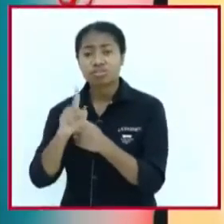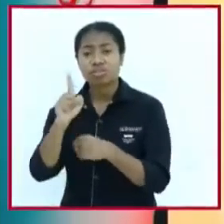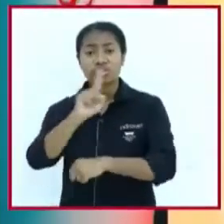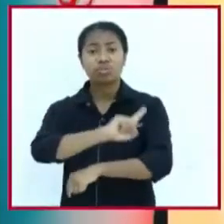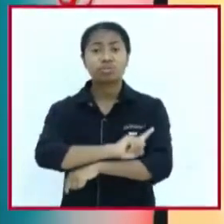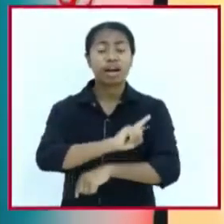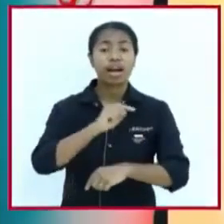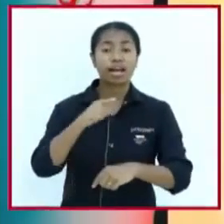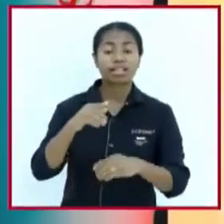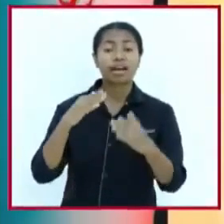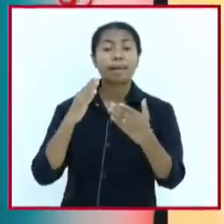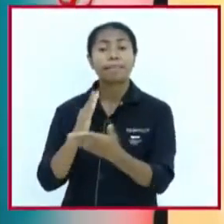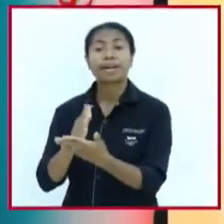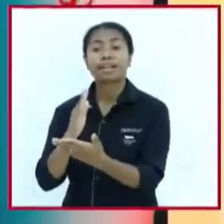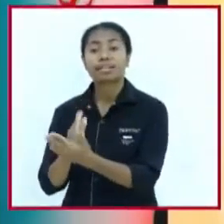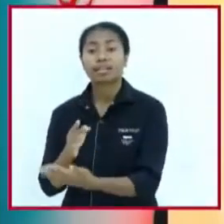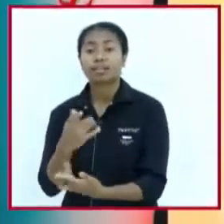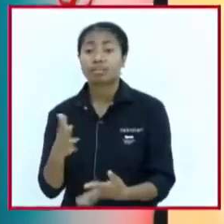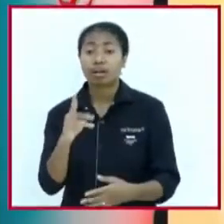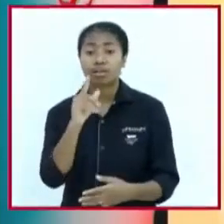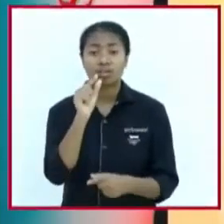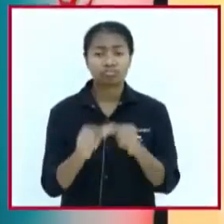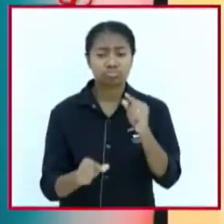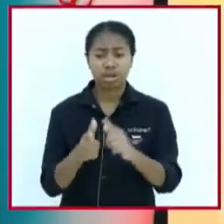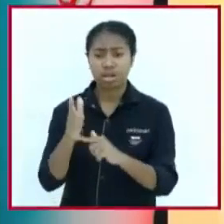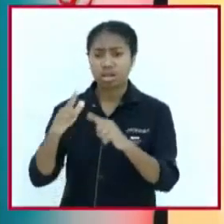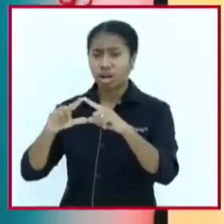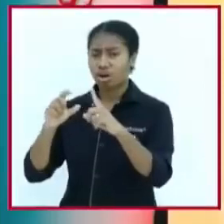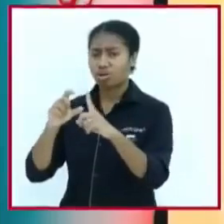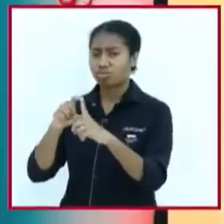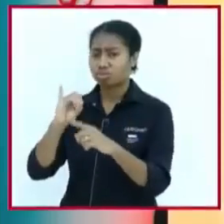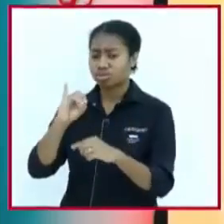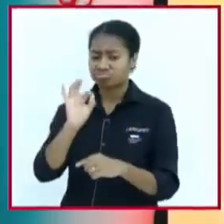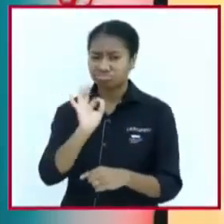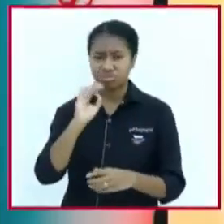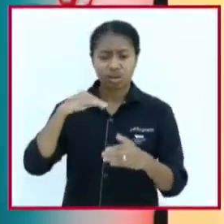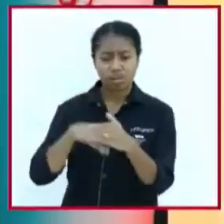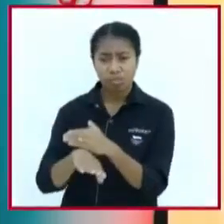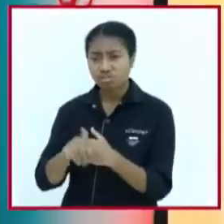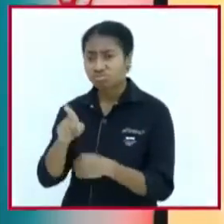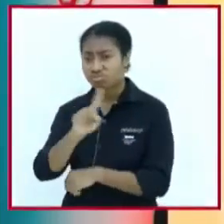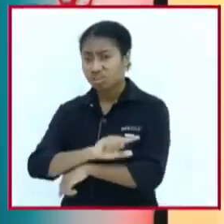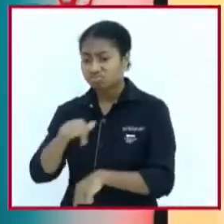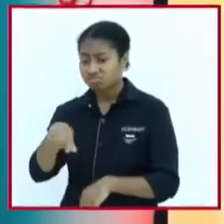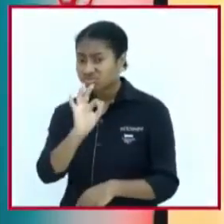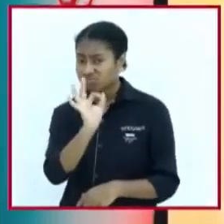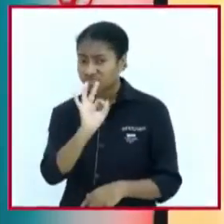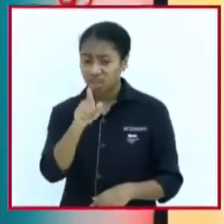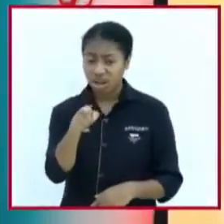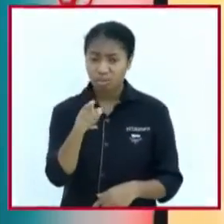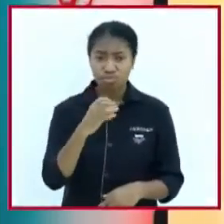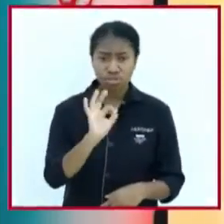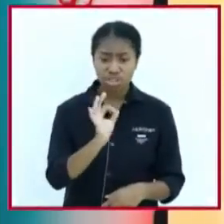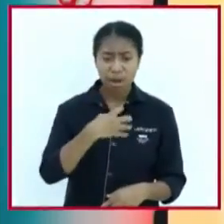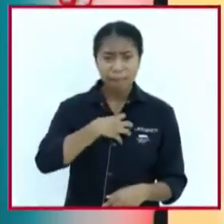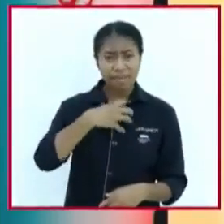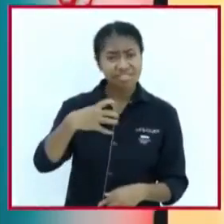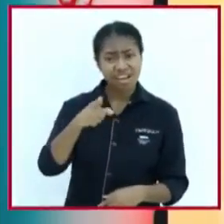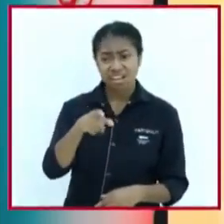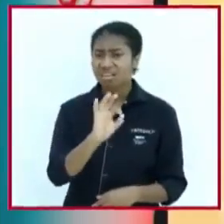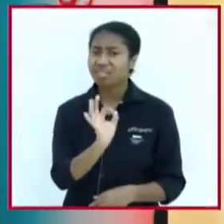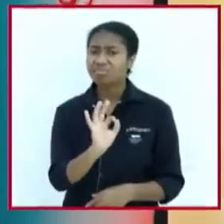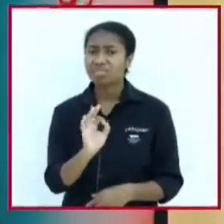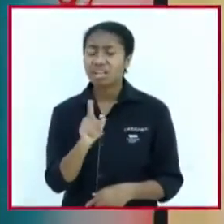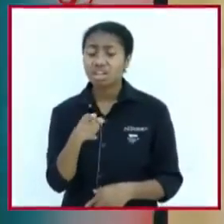hari perhentian tapi kamu orang Yahudi tidak akan masuk kedalamnya karena kamu tidak percaya kita taat jadi kalau mau